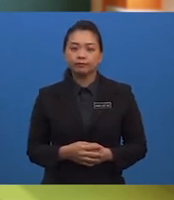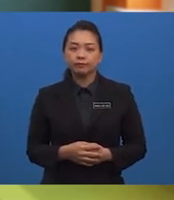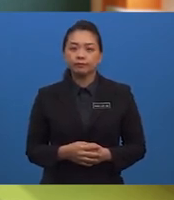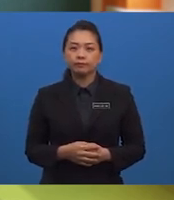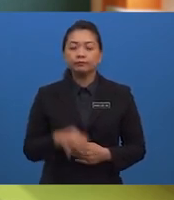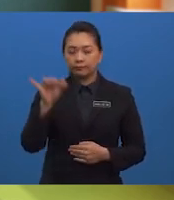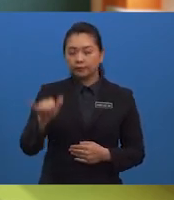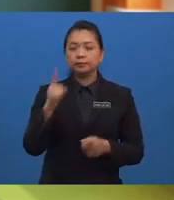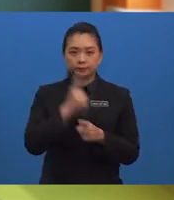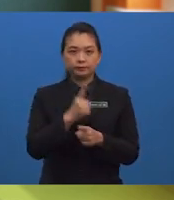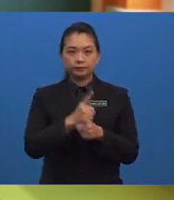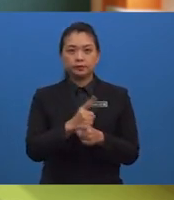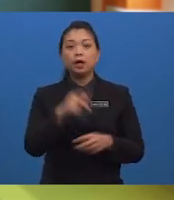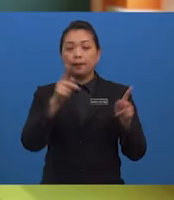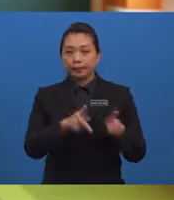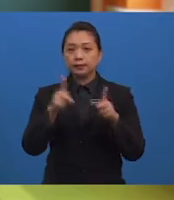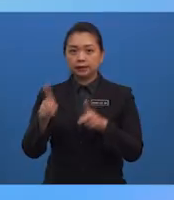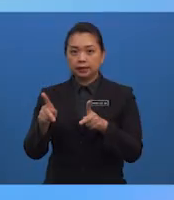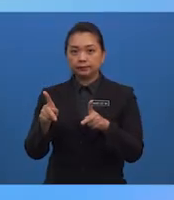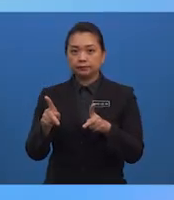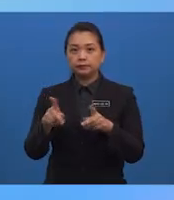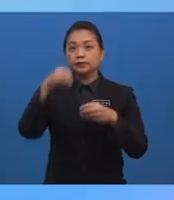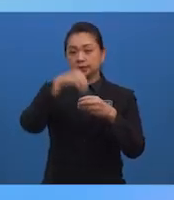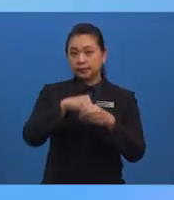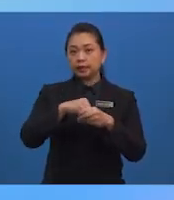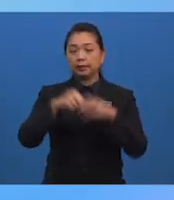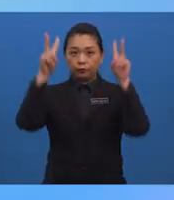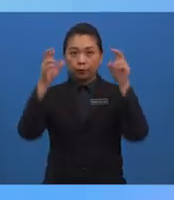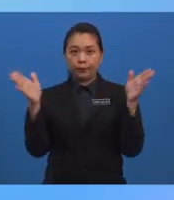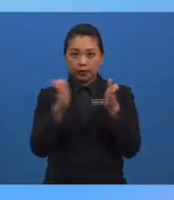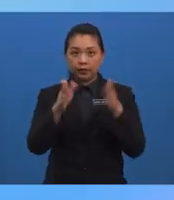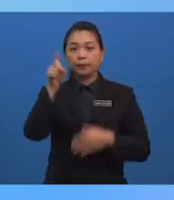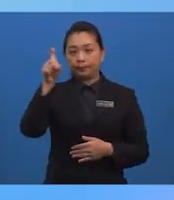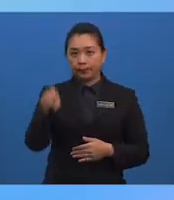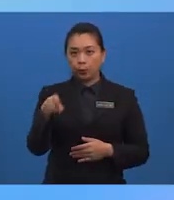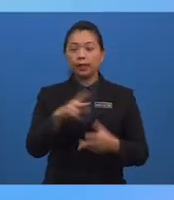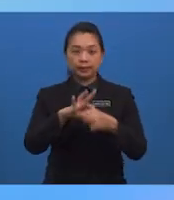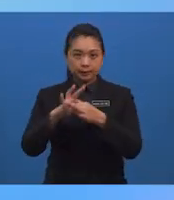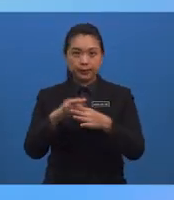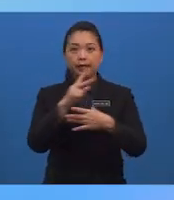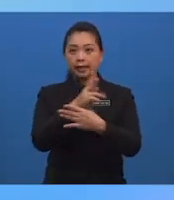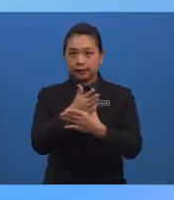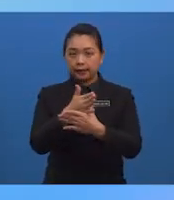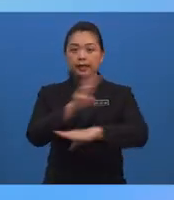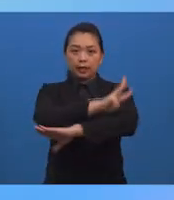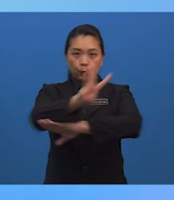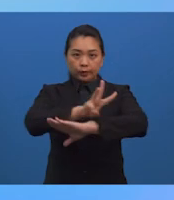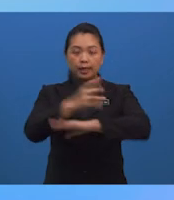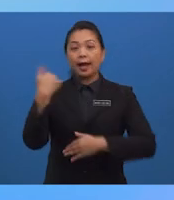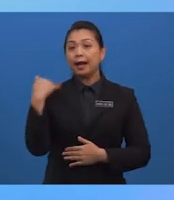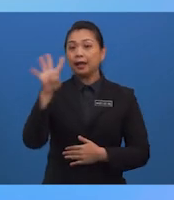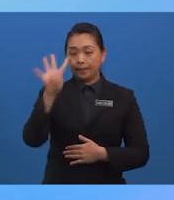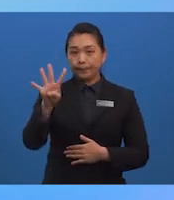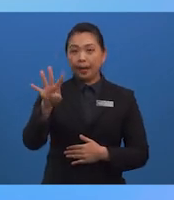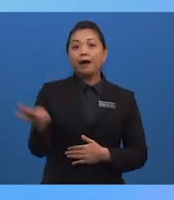Ya, betul, pelajar-pelajar. Dalam subtopik keperluan kerjasama antara kawasan ini, terdapat empat